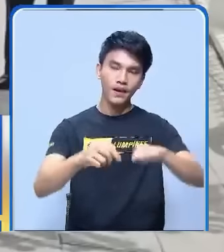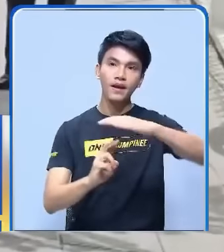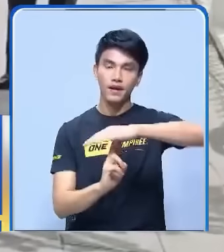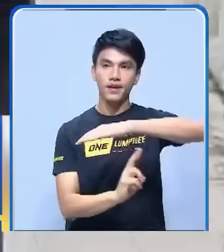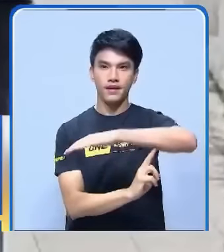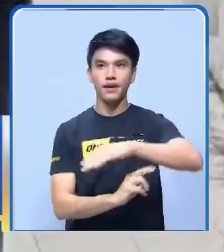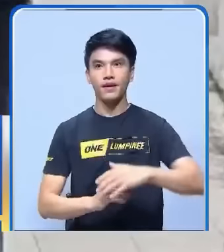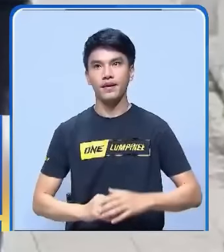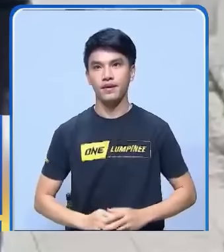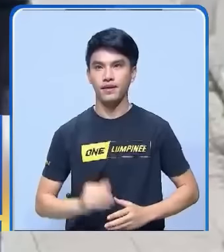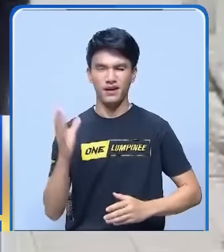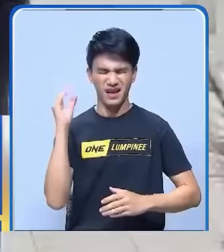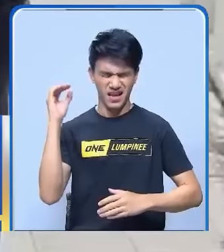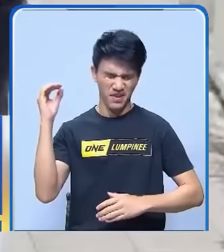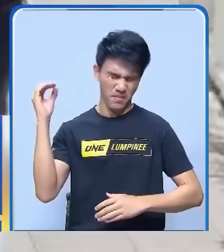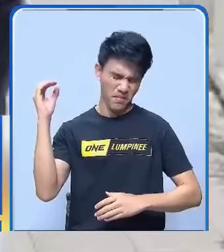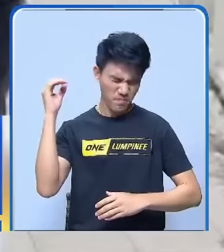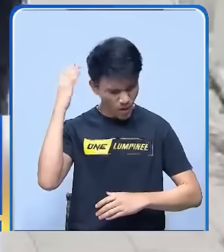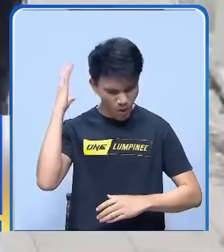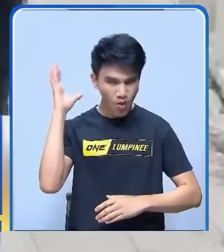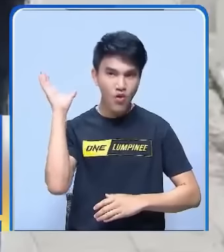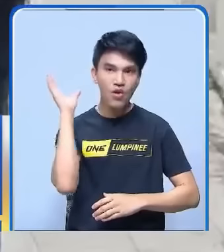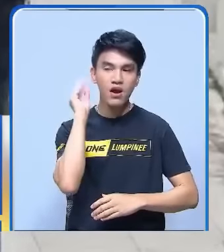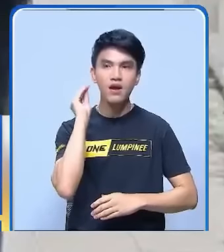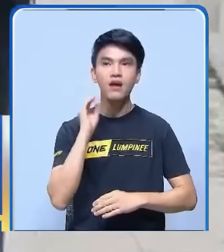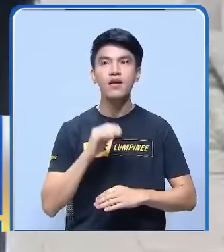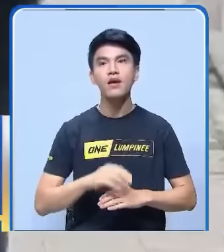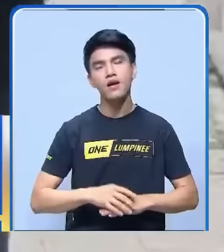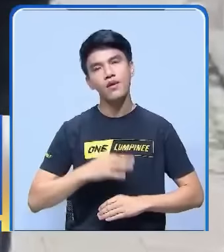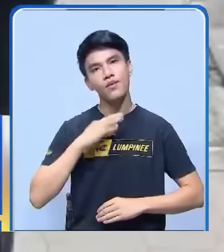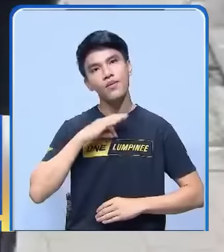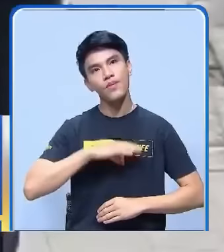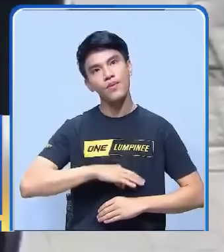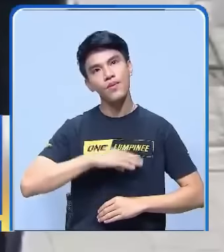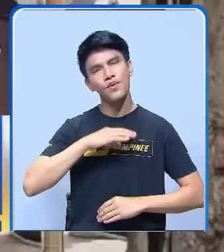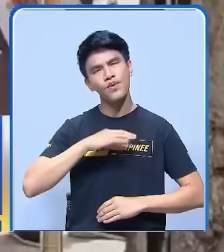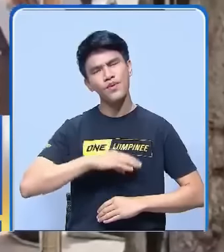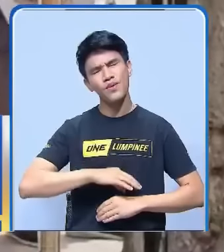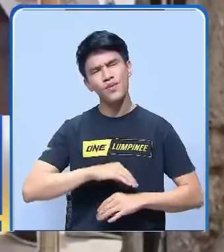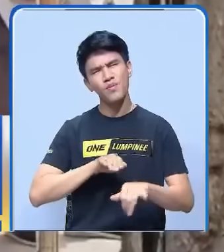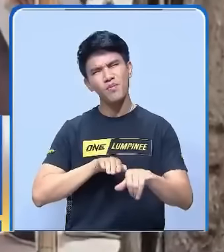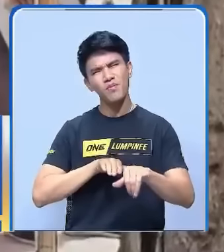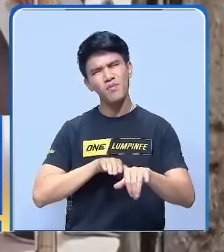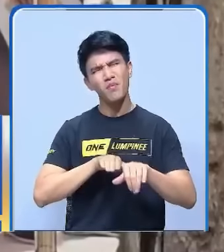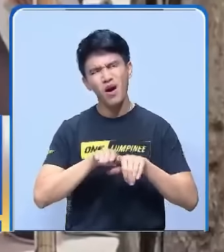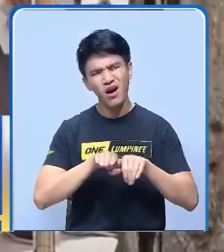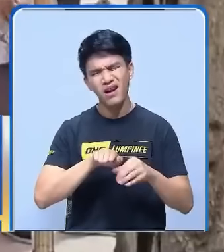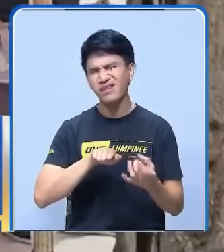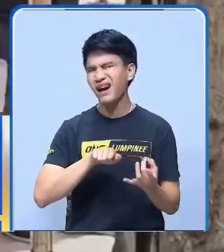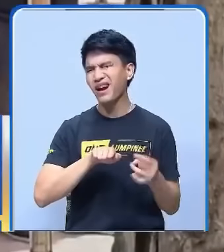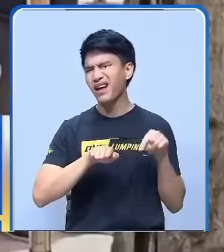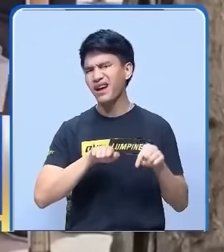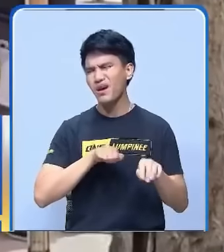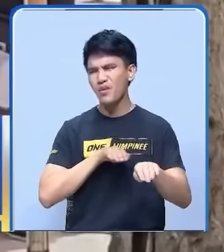จู่ๆได้ยินเสียงดังขึ้นบริเวณล้อหน้าด้านขวา ค่ะ รู้สึกเหมือนเหยียบอะไรบางอย่างครับ โอ้ยค่ะ รถใหญ่ร